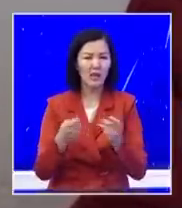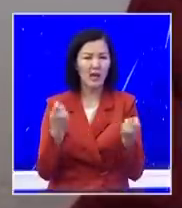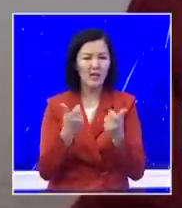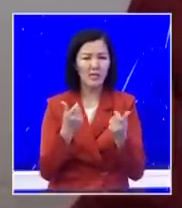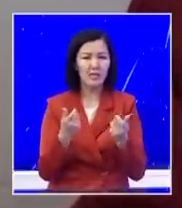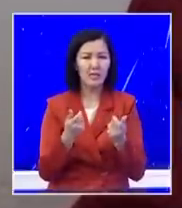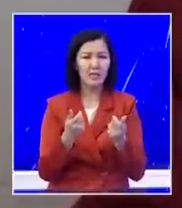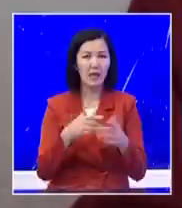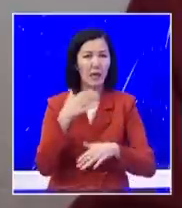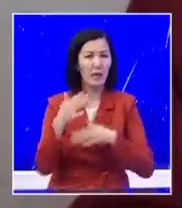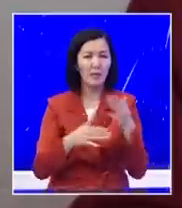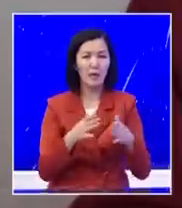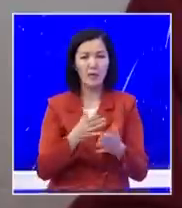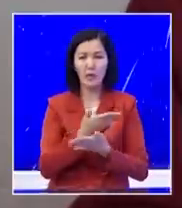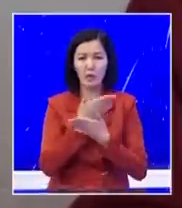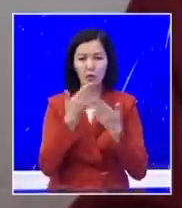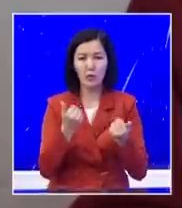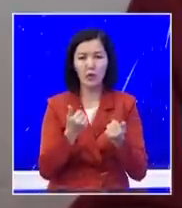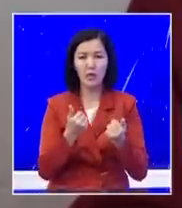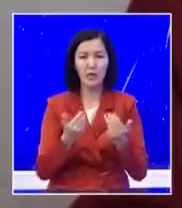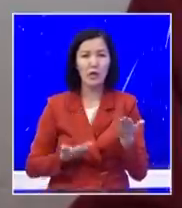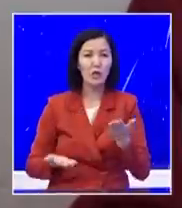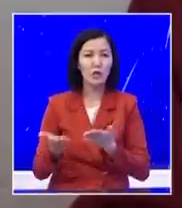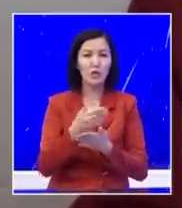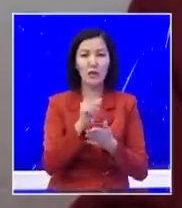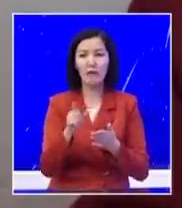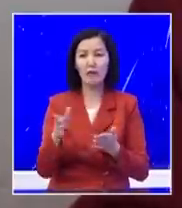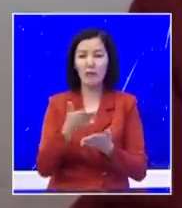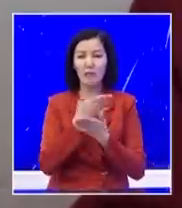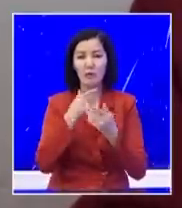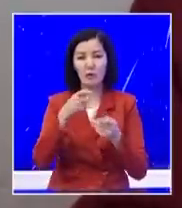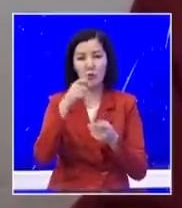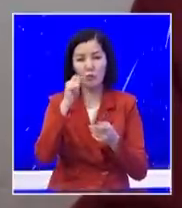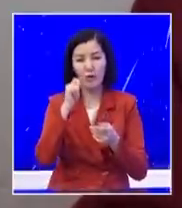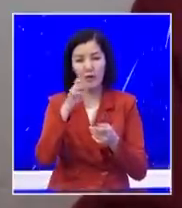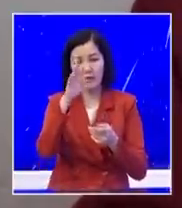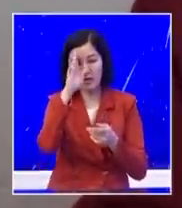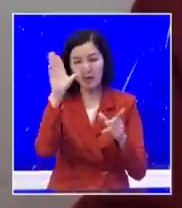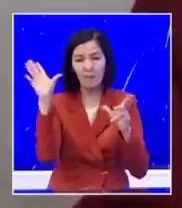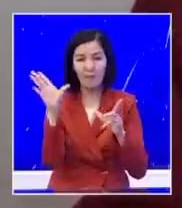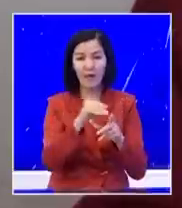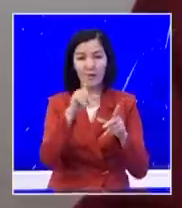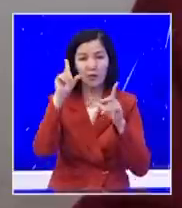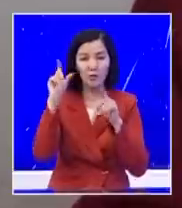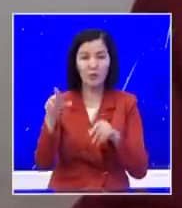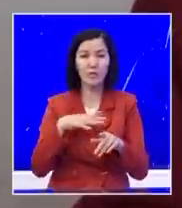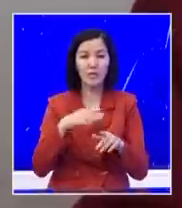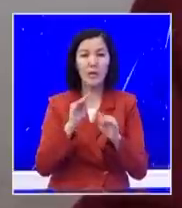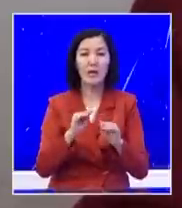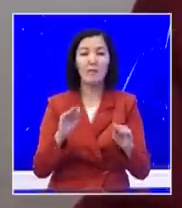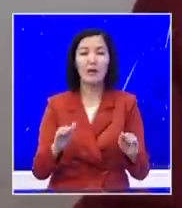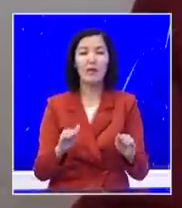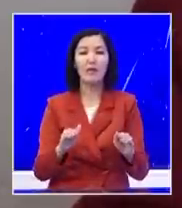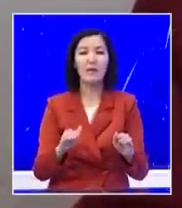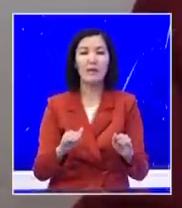өсті, комбайндар болмады. Егін жинайтын ешкім жоқ. Себебі ер адамдар майданда болды. Сонымен біз балалар далада жалаң